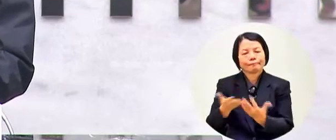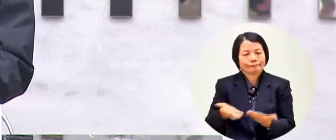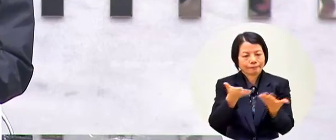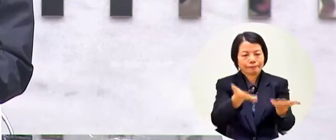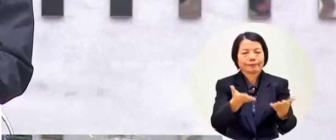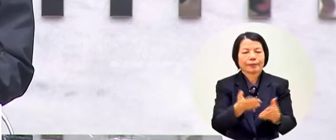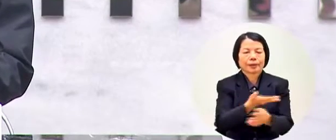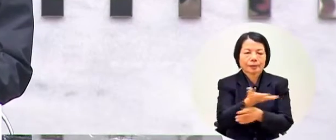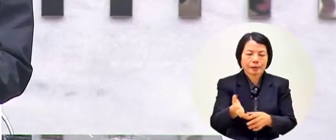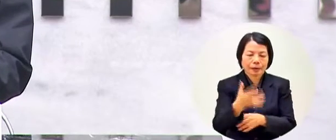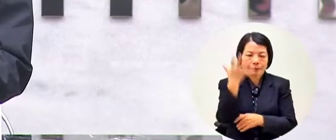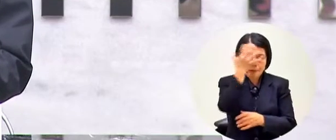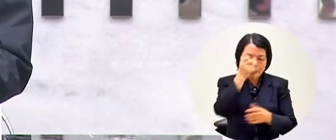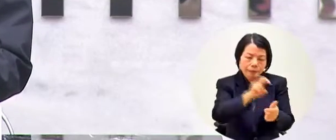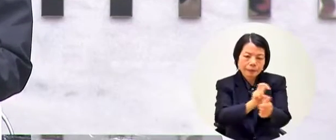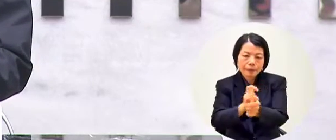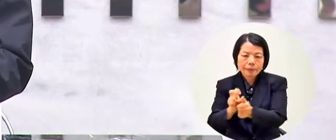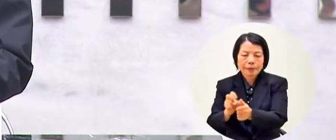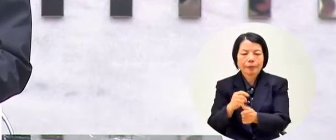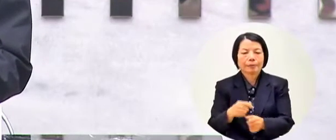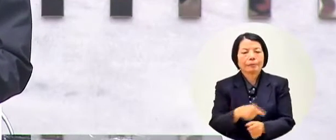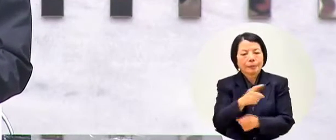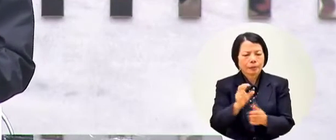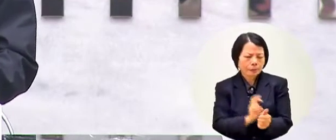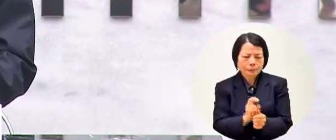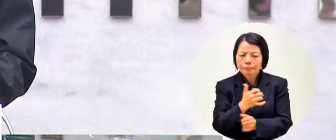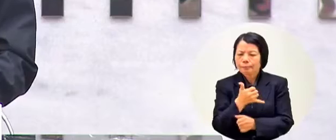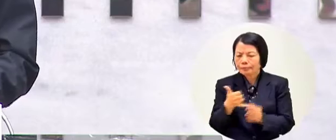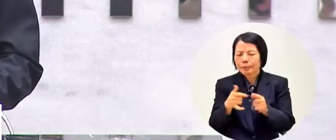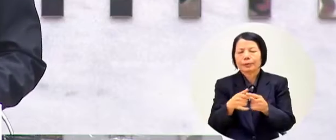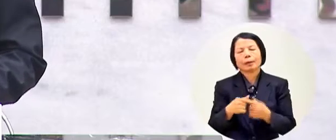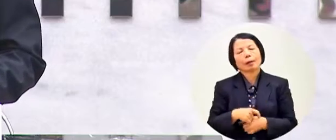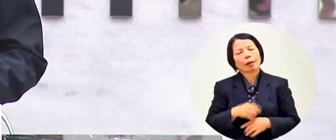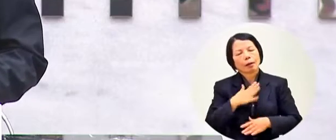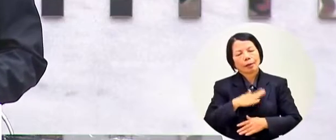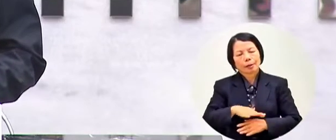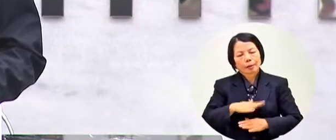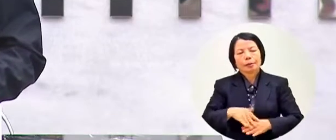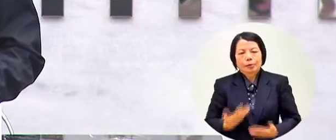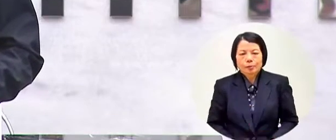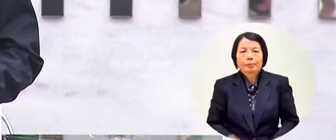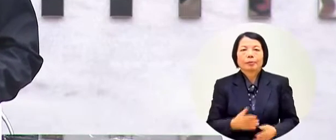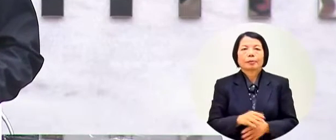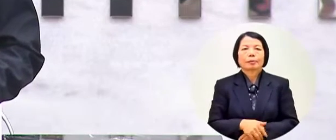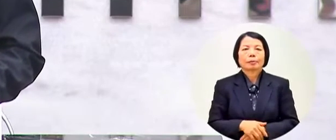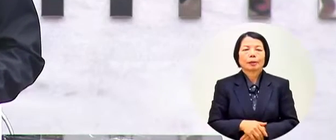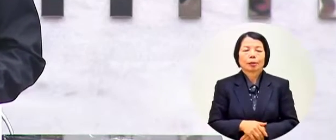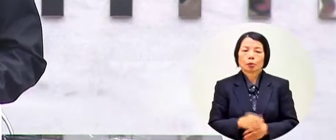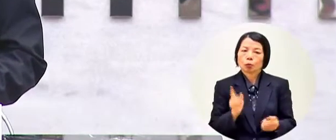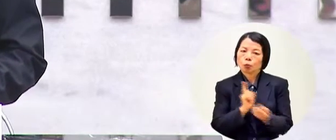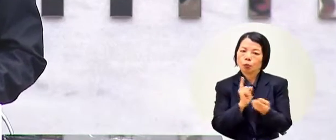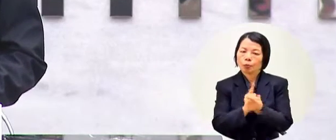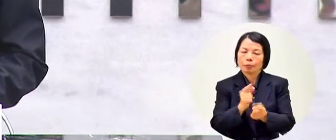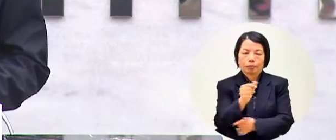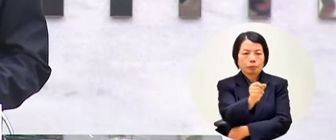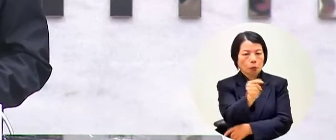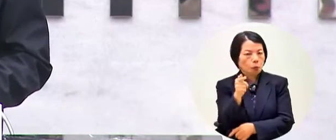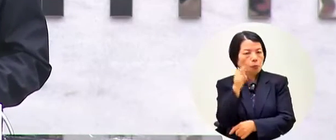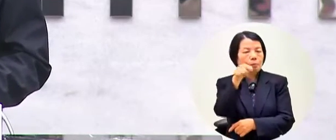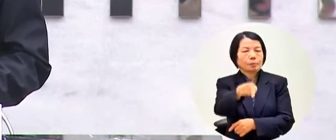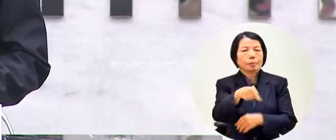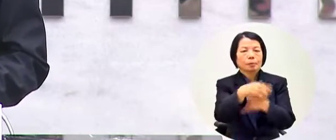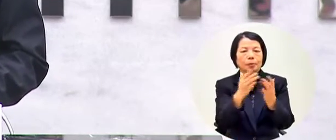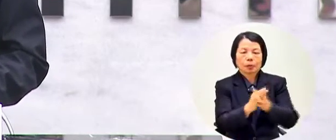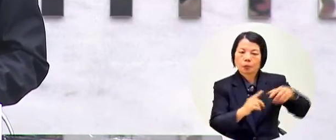老以及照顾者的喘息服务。另外，也设置了偏乡好行的整合平台，可以整合公